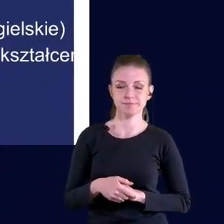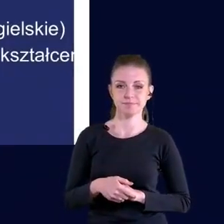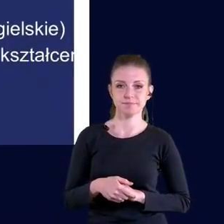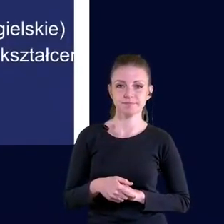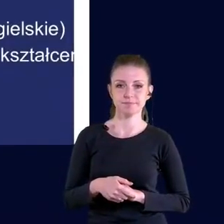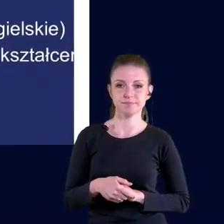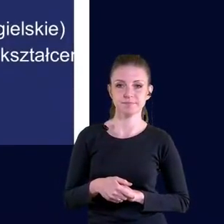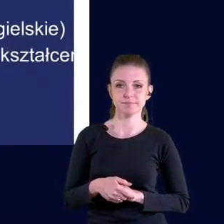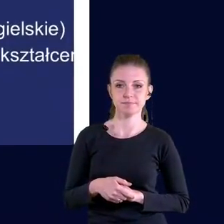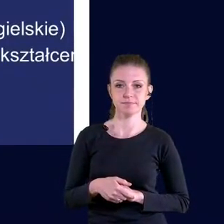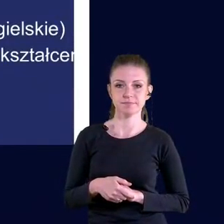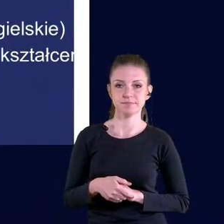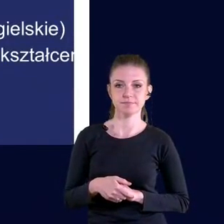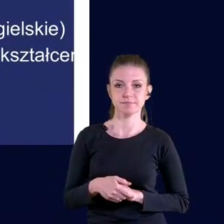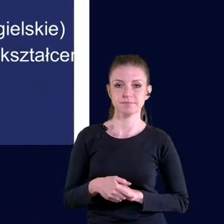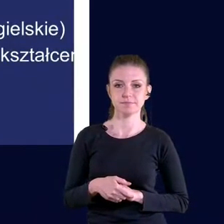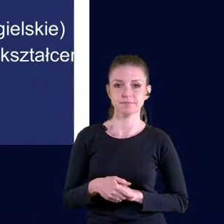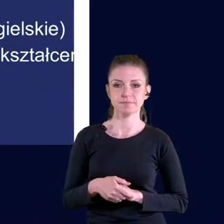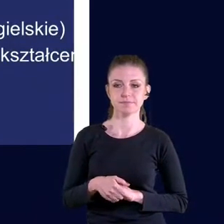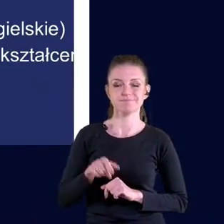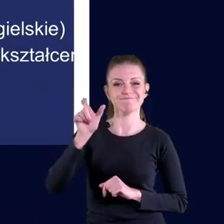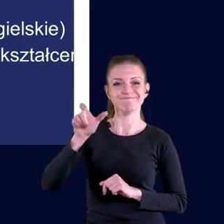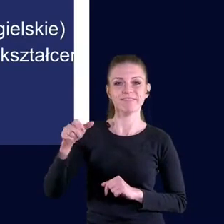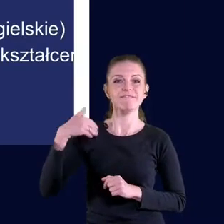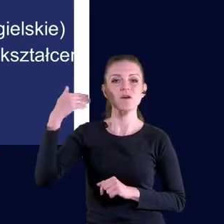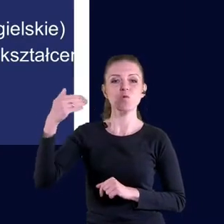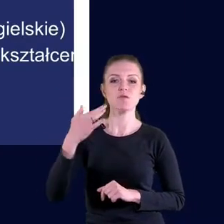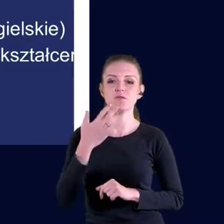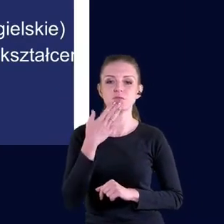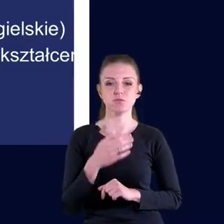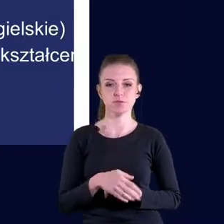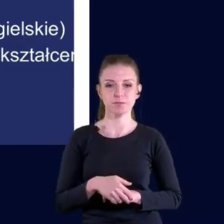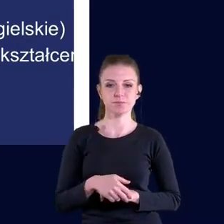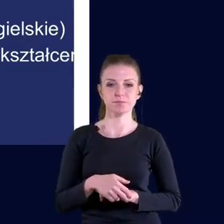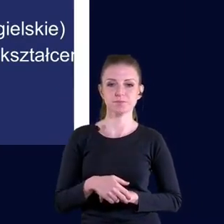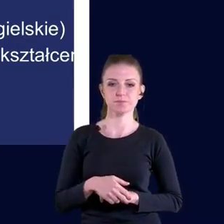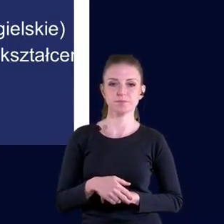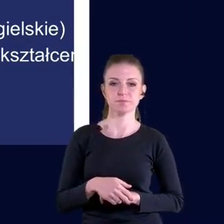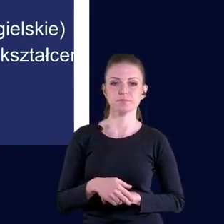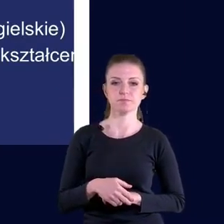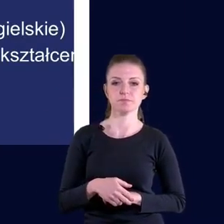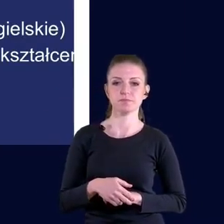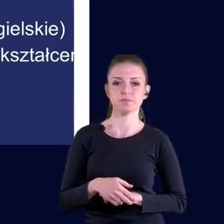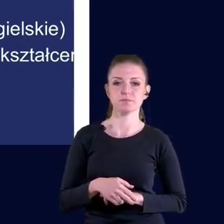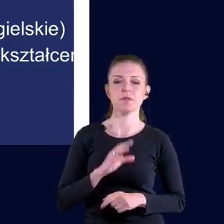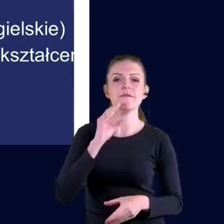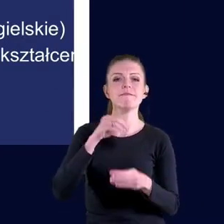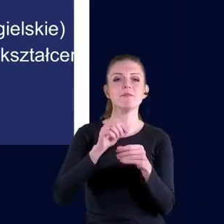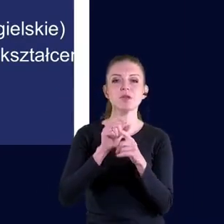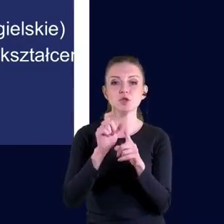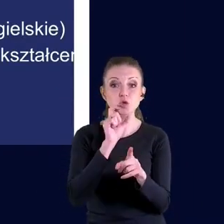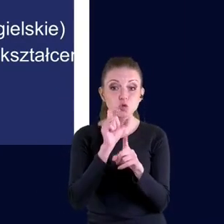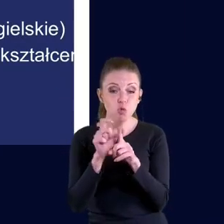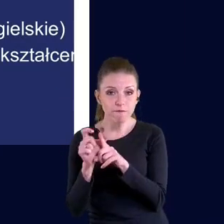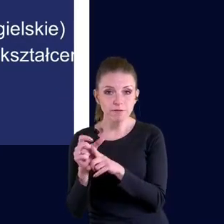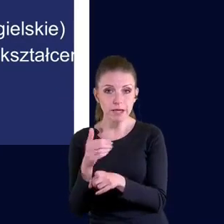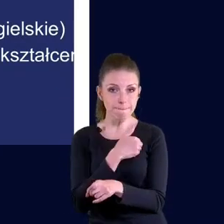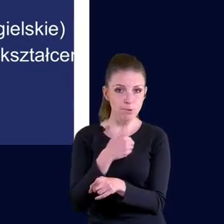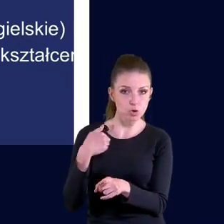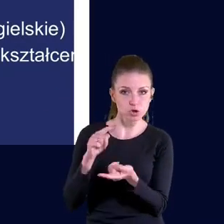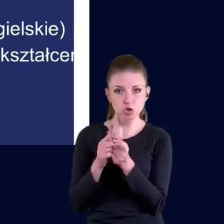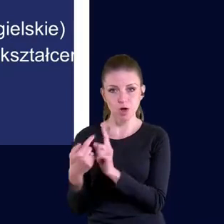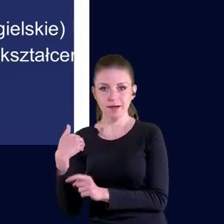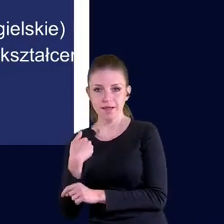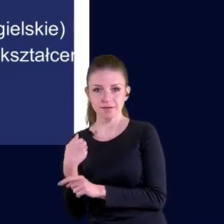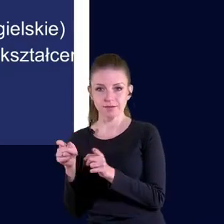trochę wypełniają dwujęzyczność w książce są słowniczki polsko-angielskie